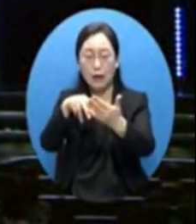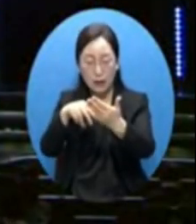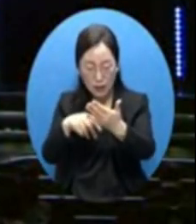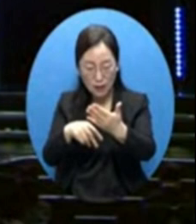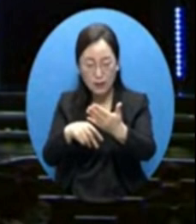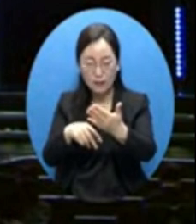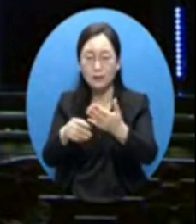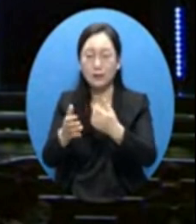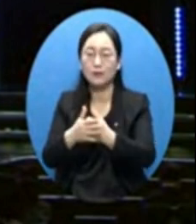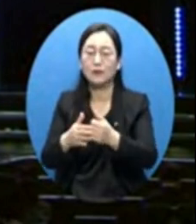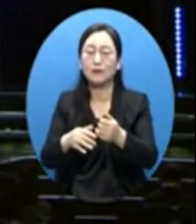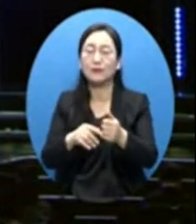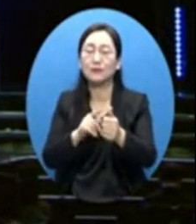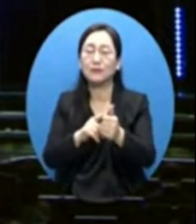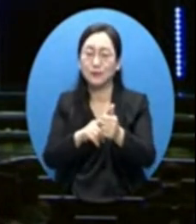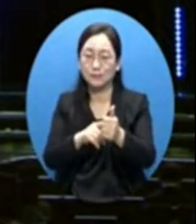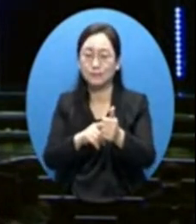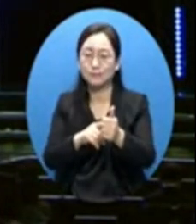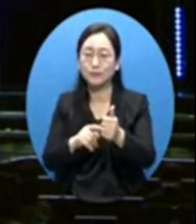그가